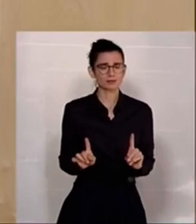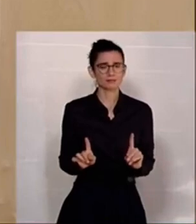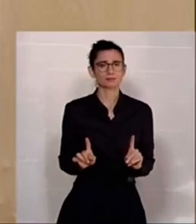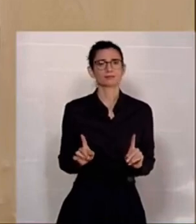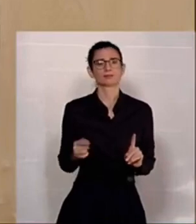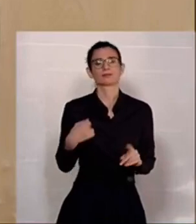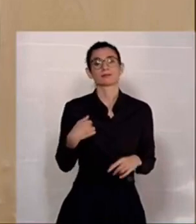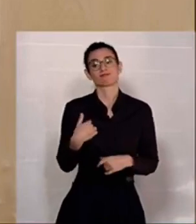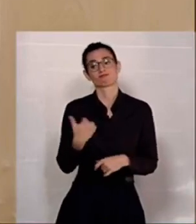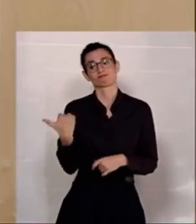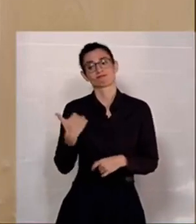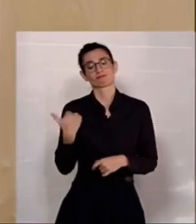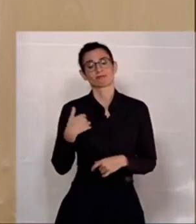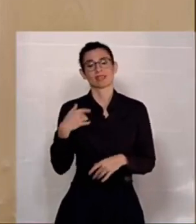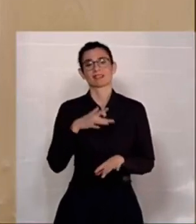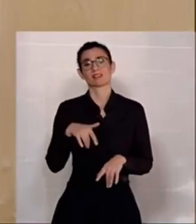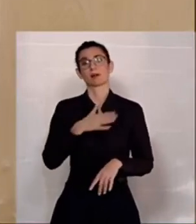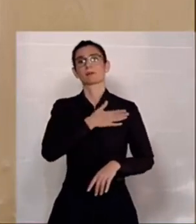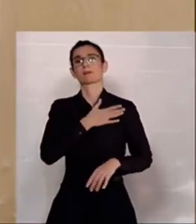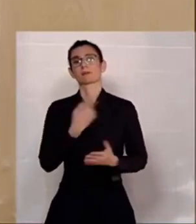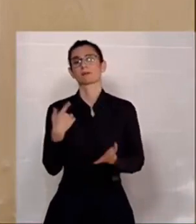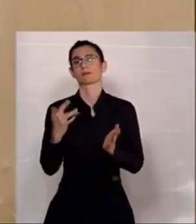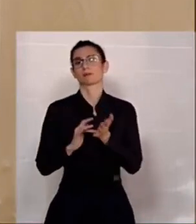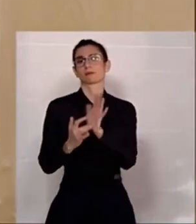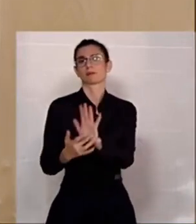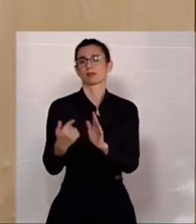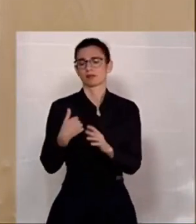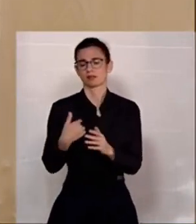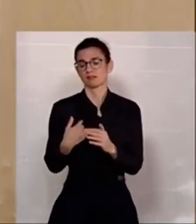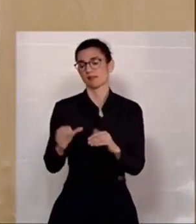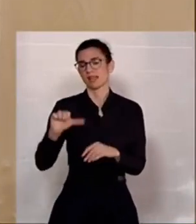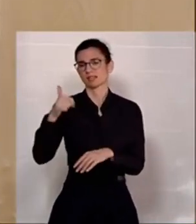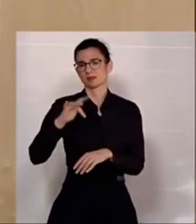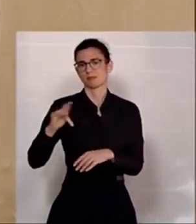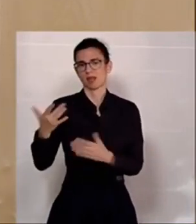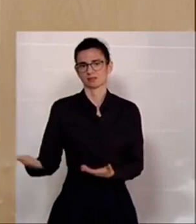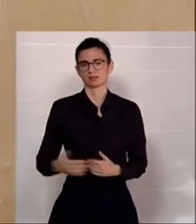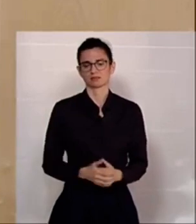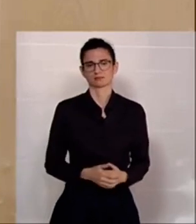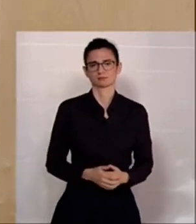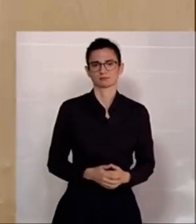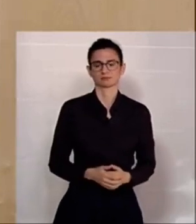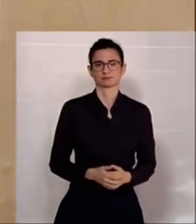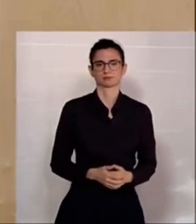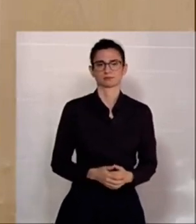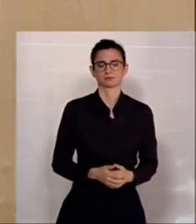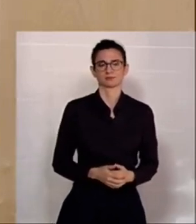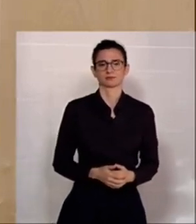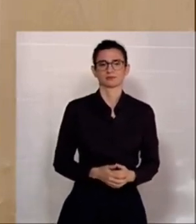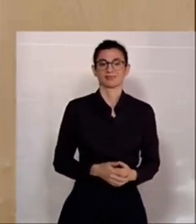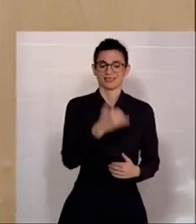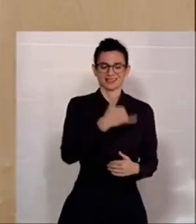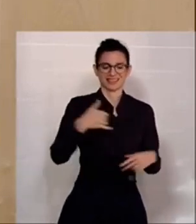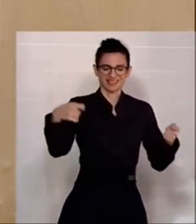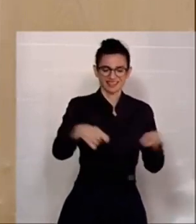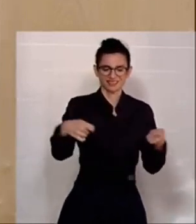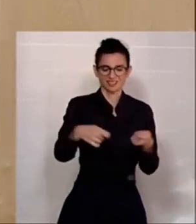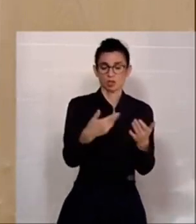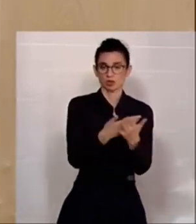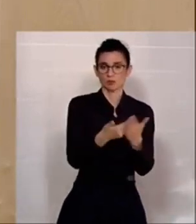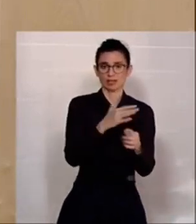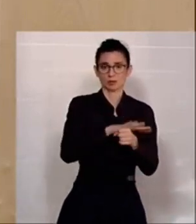tödliche profilierung geht eben vor und natürlich kommt eigentlich jede investition im